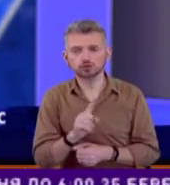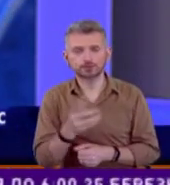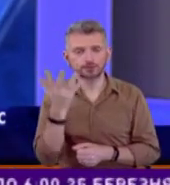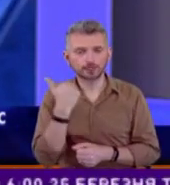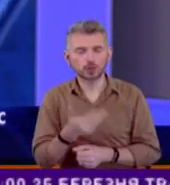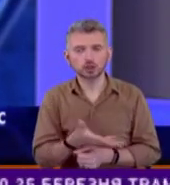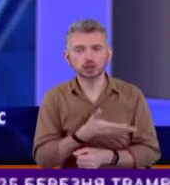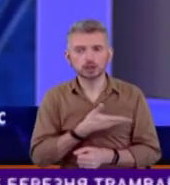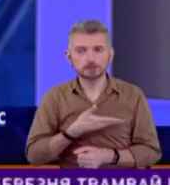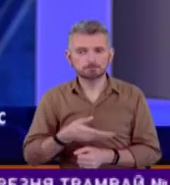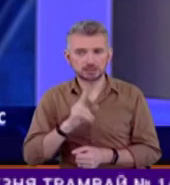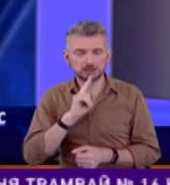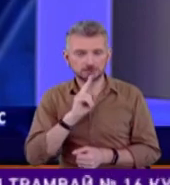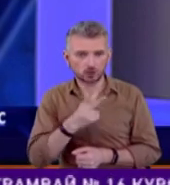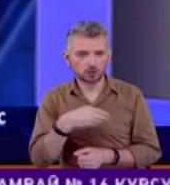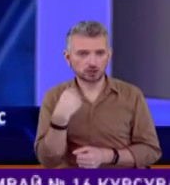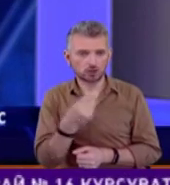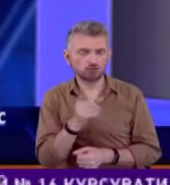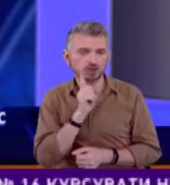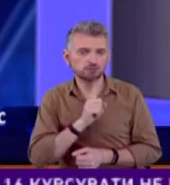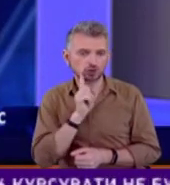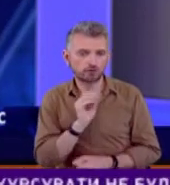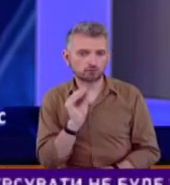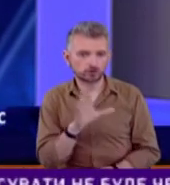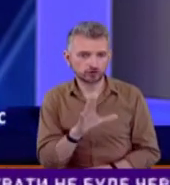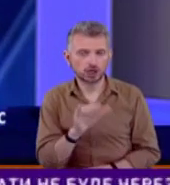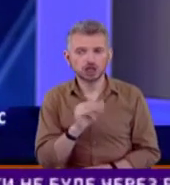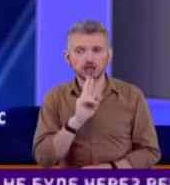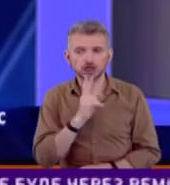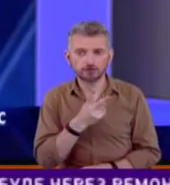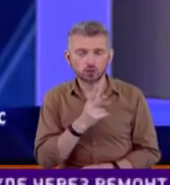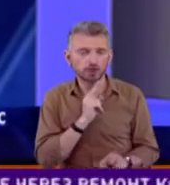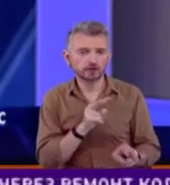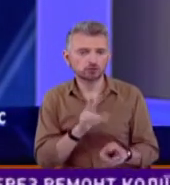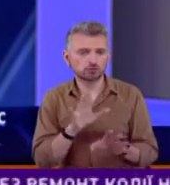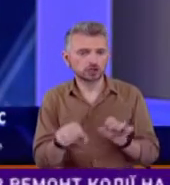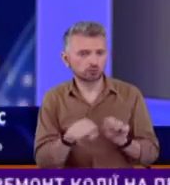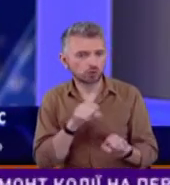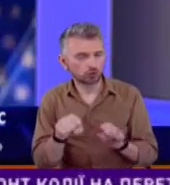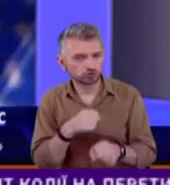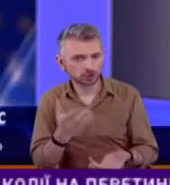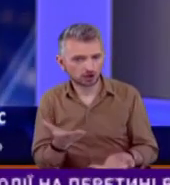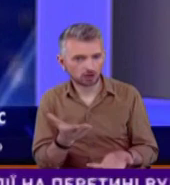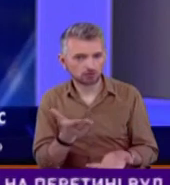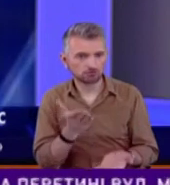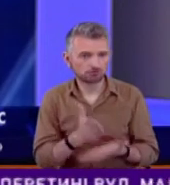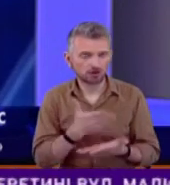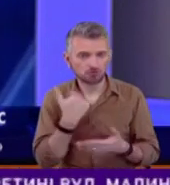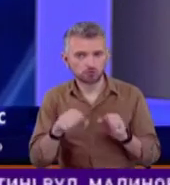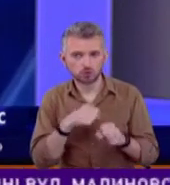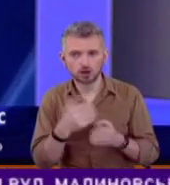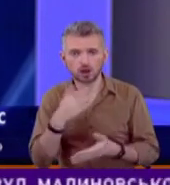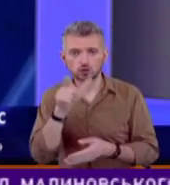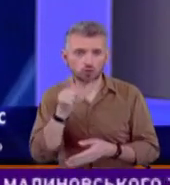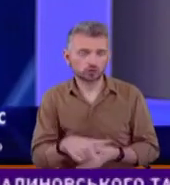ми 2 роки даємо тимчасове посвідчення і 2 роки висвітлюємо тільки порушення, наявність. Дійсно, якщо людина на